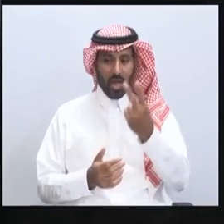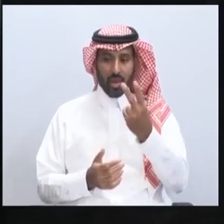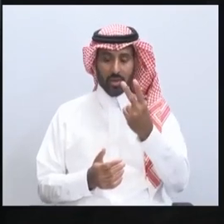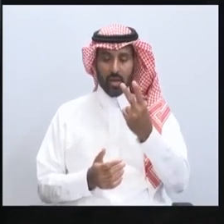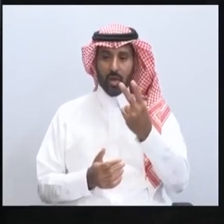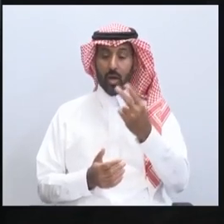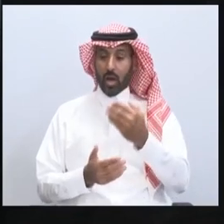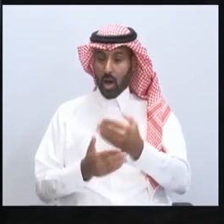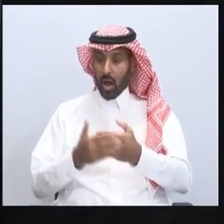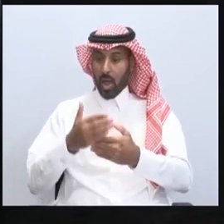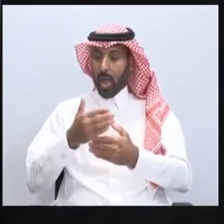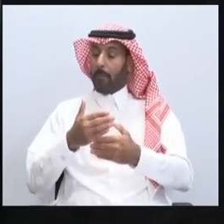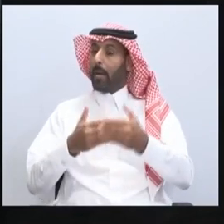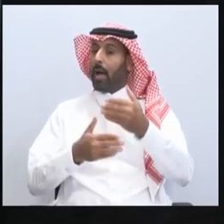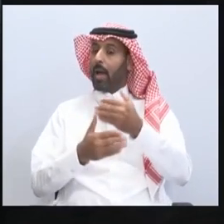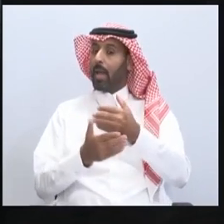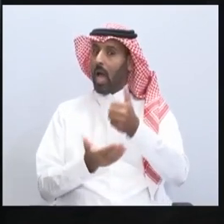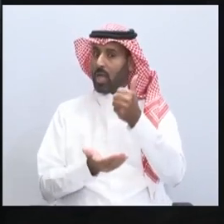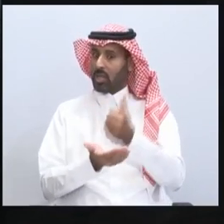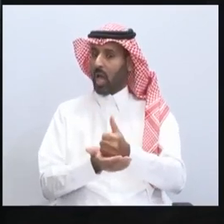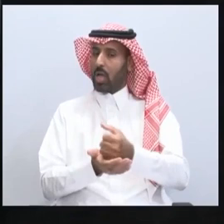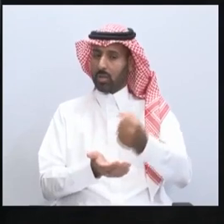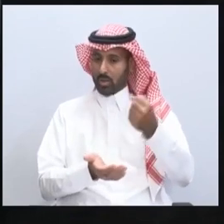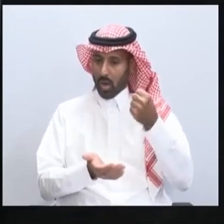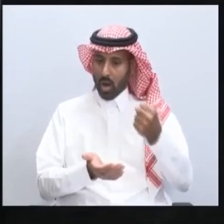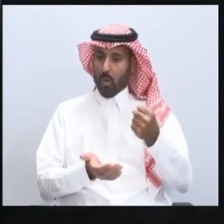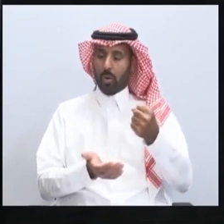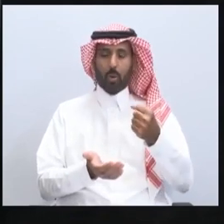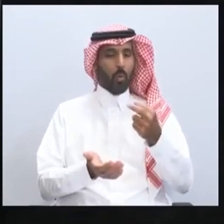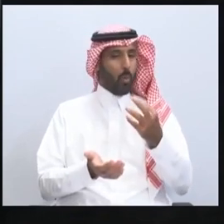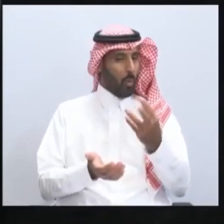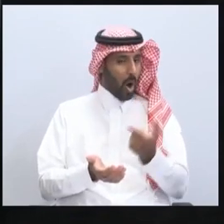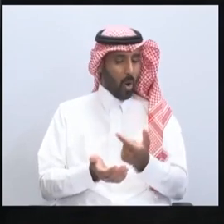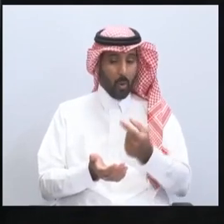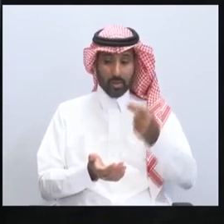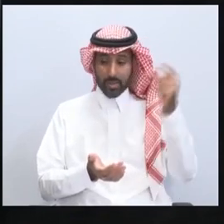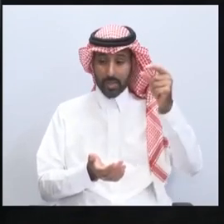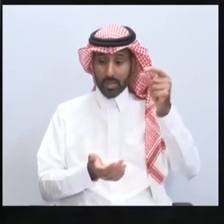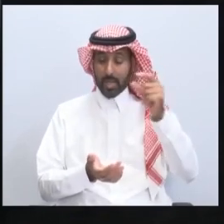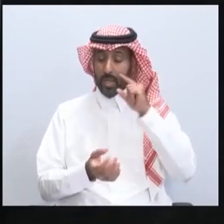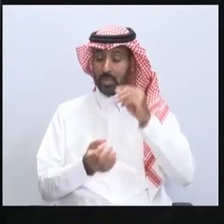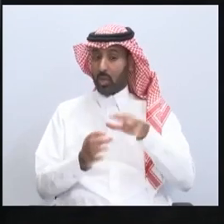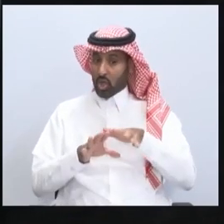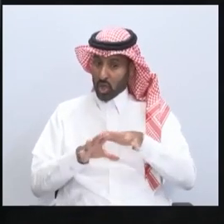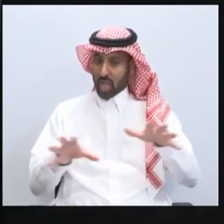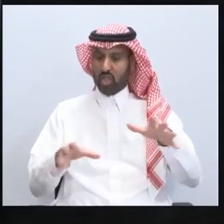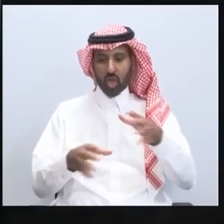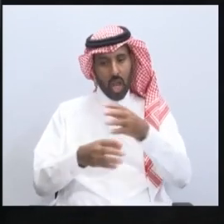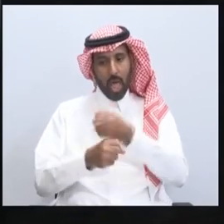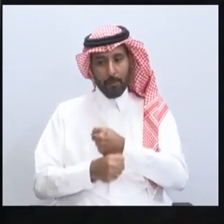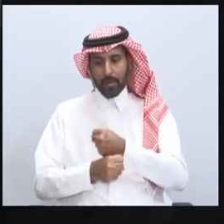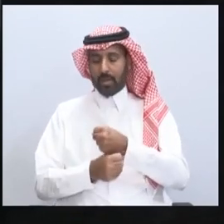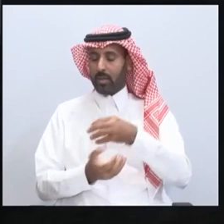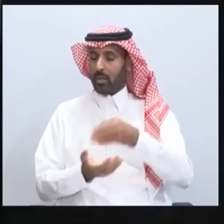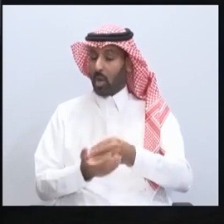اساس قويم وهو ومتين وهو العقيده الصحيحه ونشر الامن والاستقرار